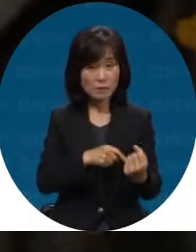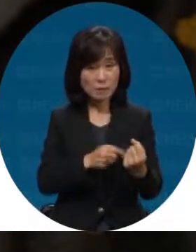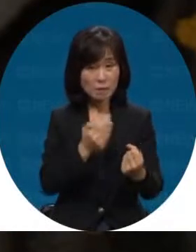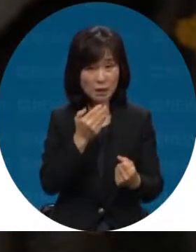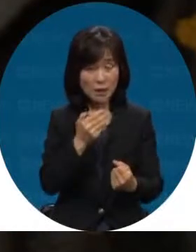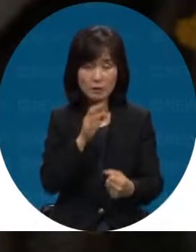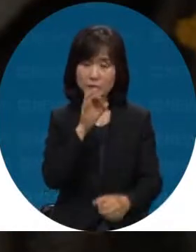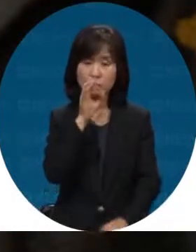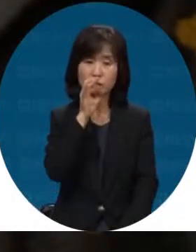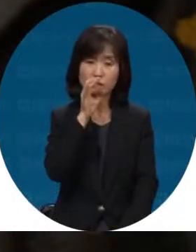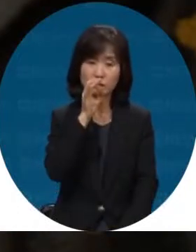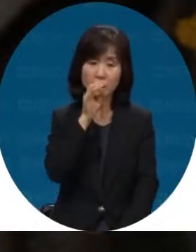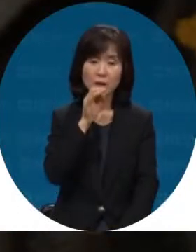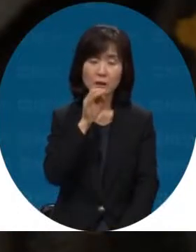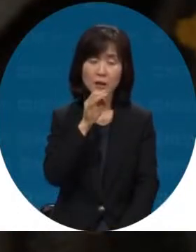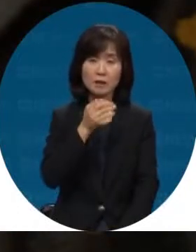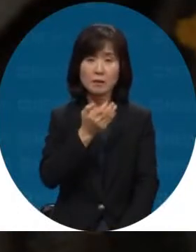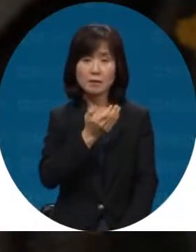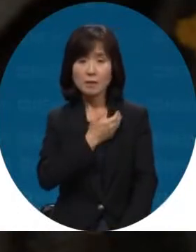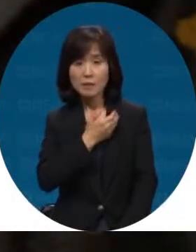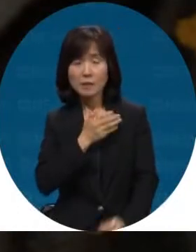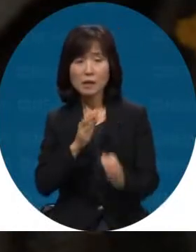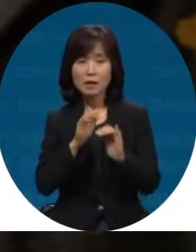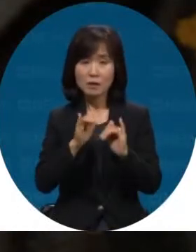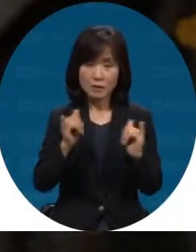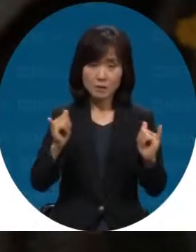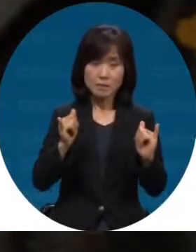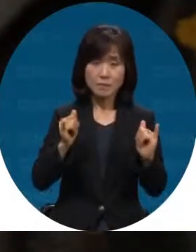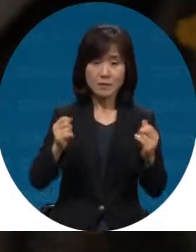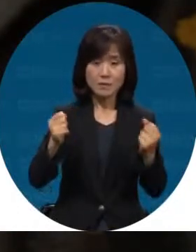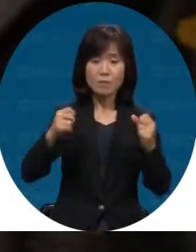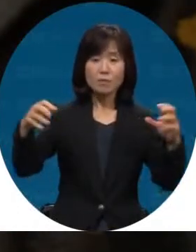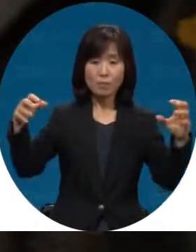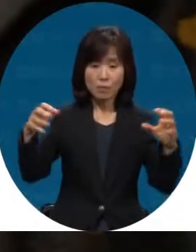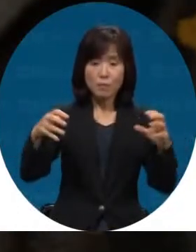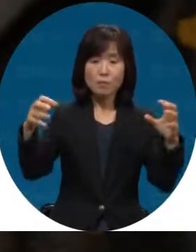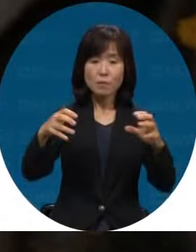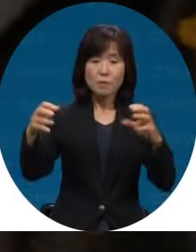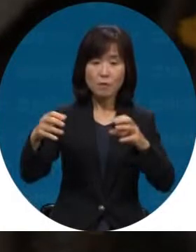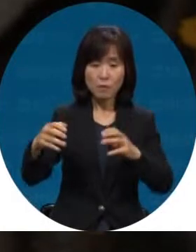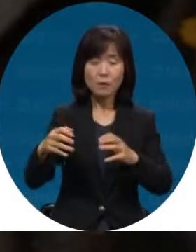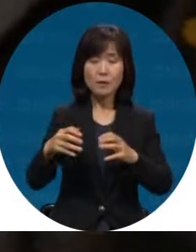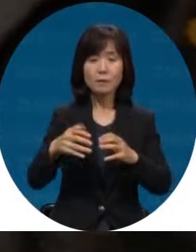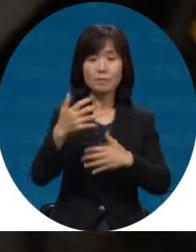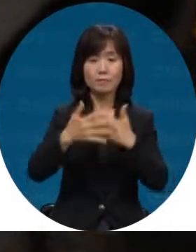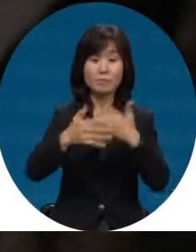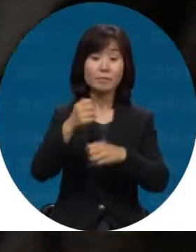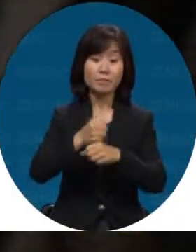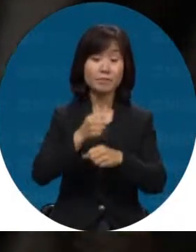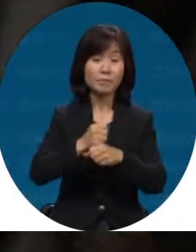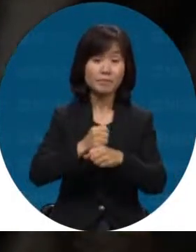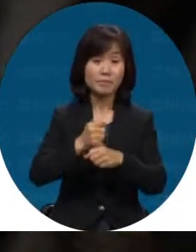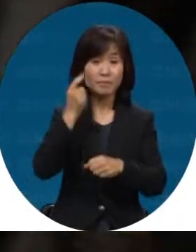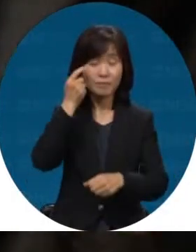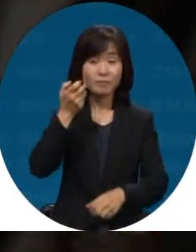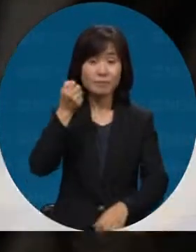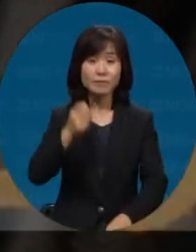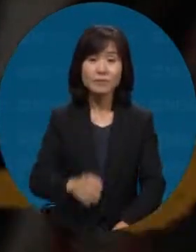여러 사람들의 눈에 보이는, 보이지 않는 그런 힘들이 모이고 모여서 작품이 구성되는 거다라는 생각이